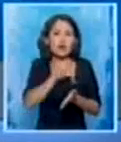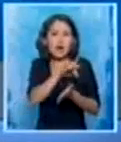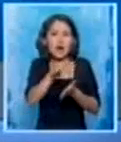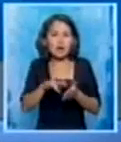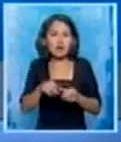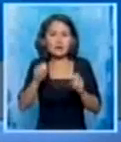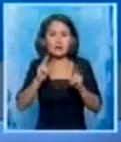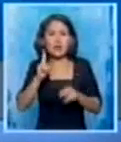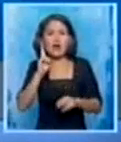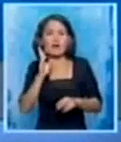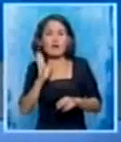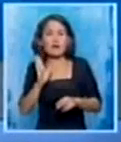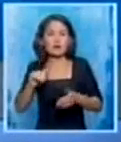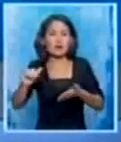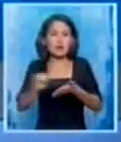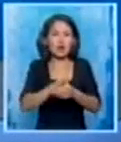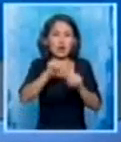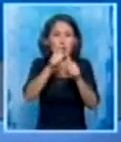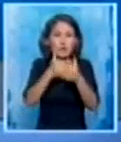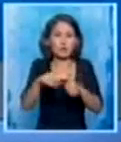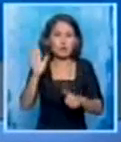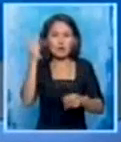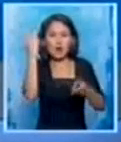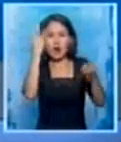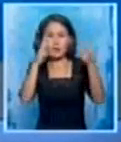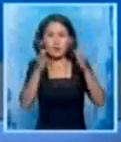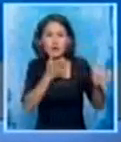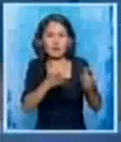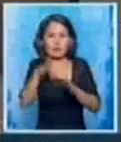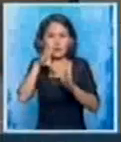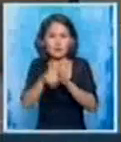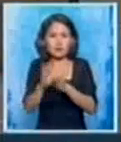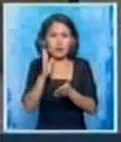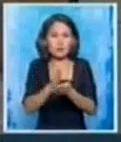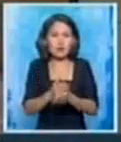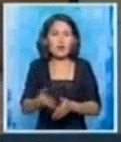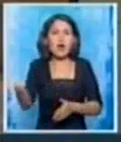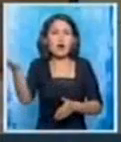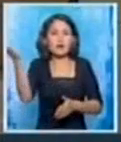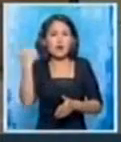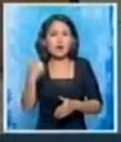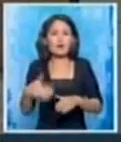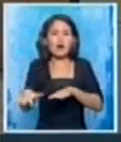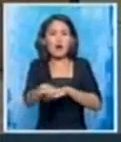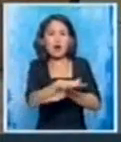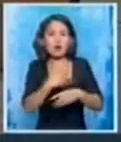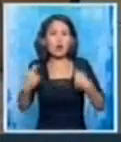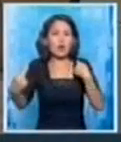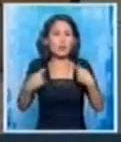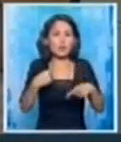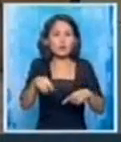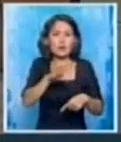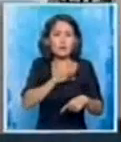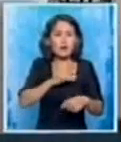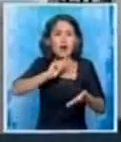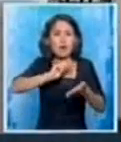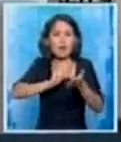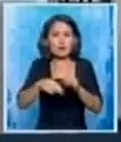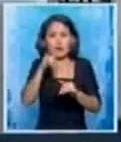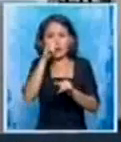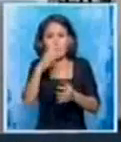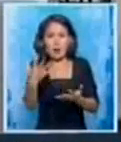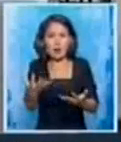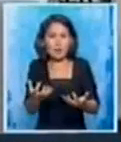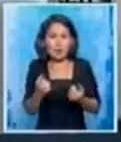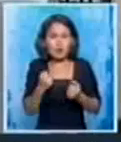орталық бірқатар қызмет түрлерін жаңа жүйе бойынша атқаруға көшті. Бұрын кез келген тұрғын осы орталықтан бір парақ анықтама алу үшін